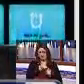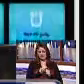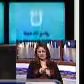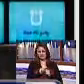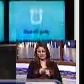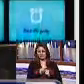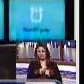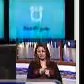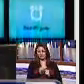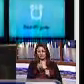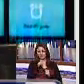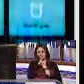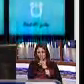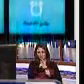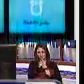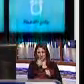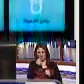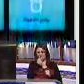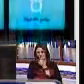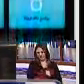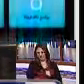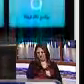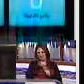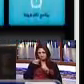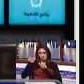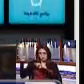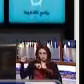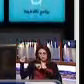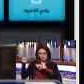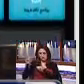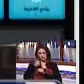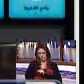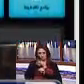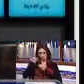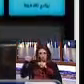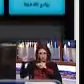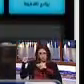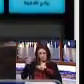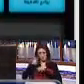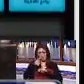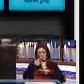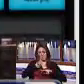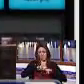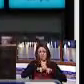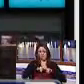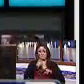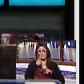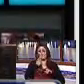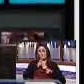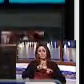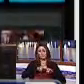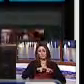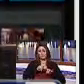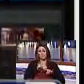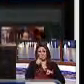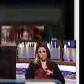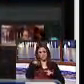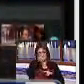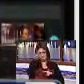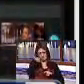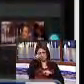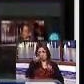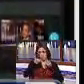ف الجديد دبي عمرو الليسي ات ymail دوت ك وموقع قناه المحور برض